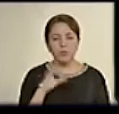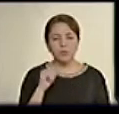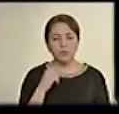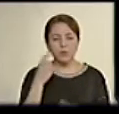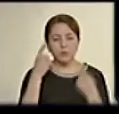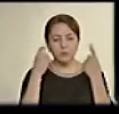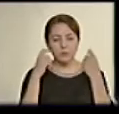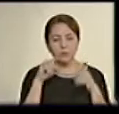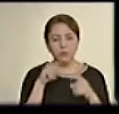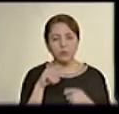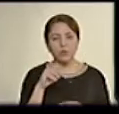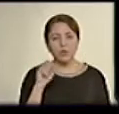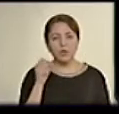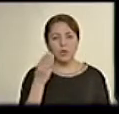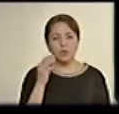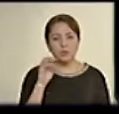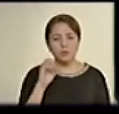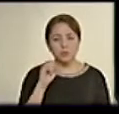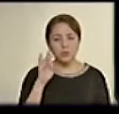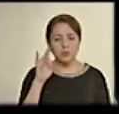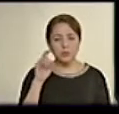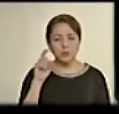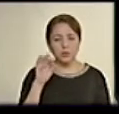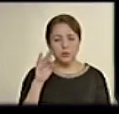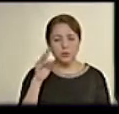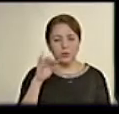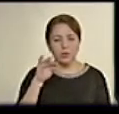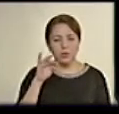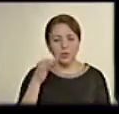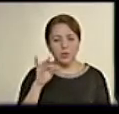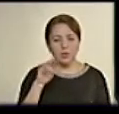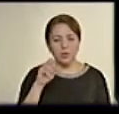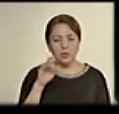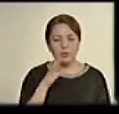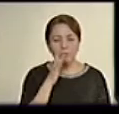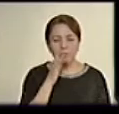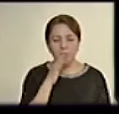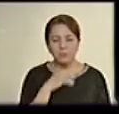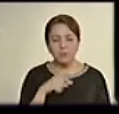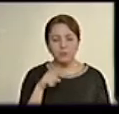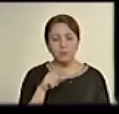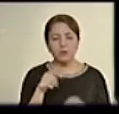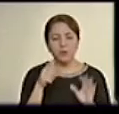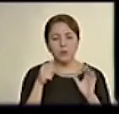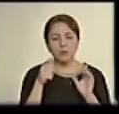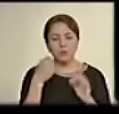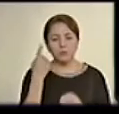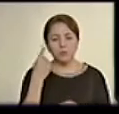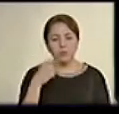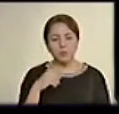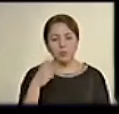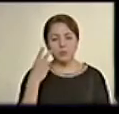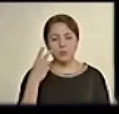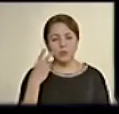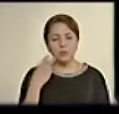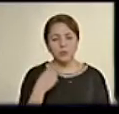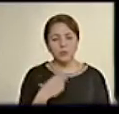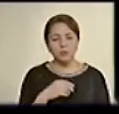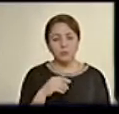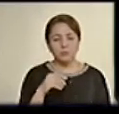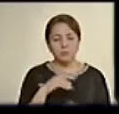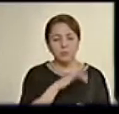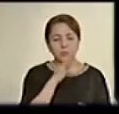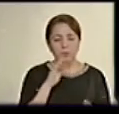o'sha Ashtarxoniylar davrida 1601 dan to 1920 gacha o'sha poytaxt maqomidan